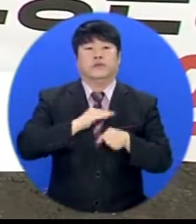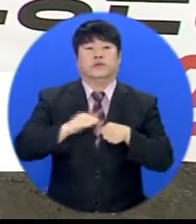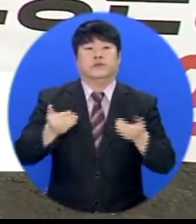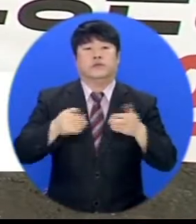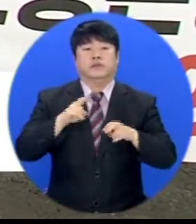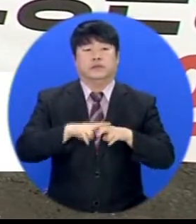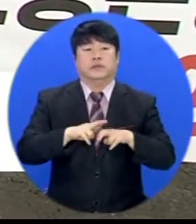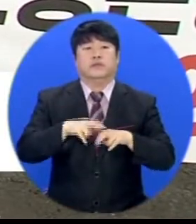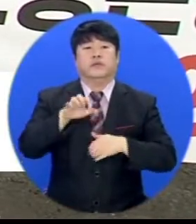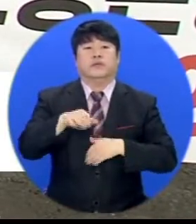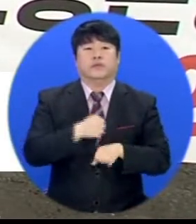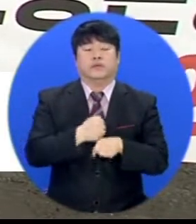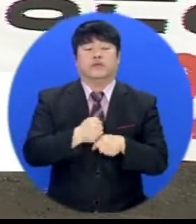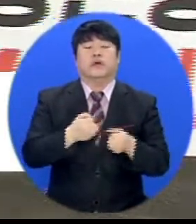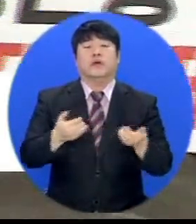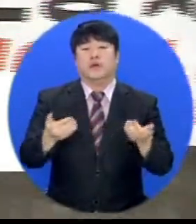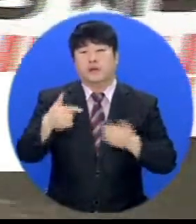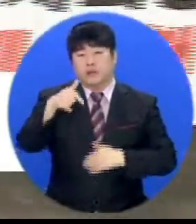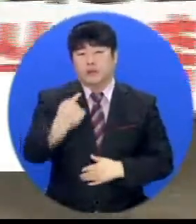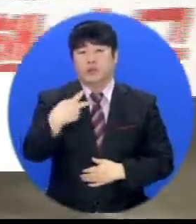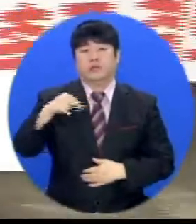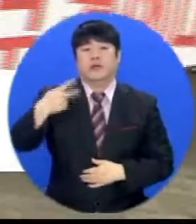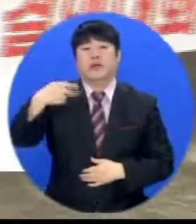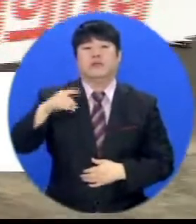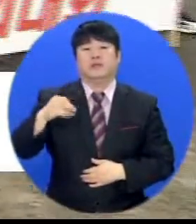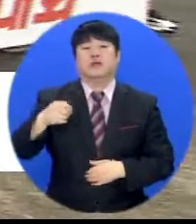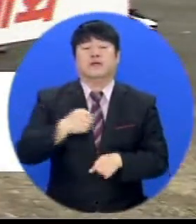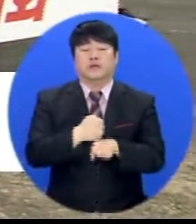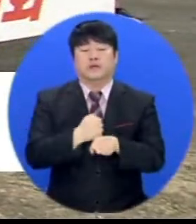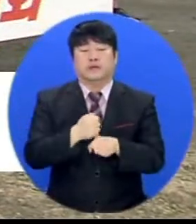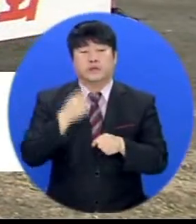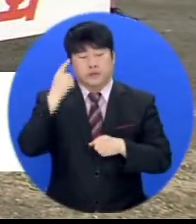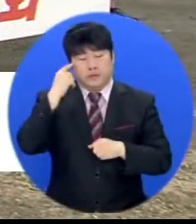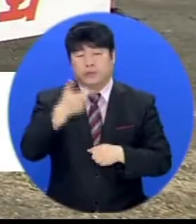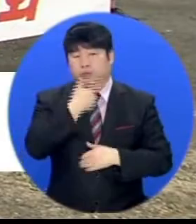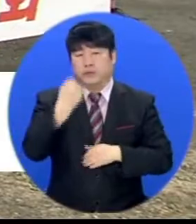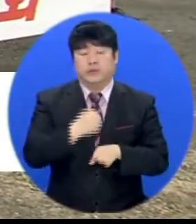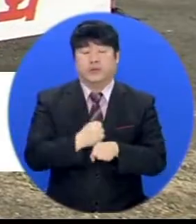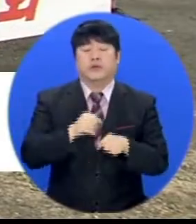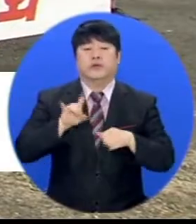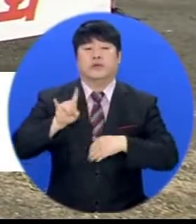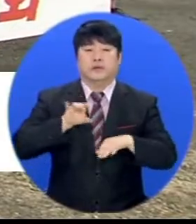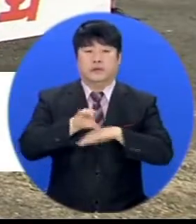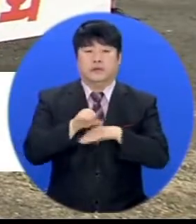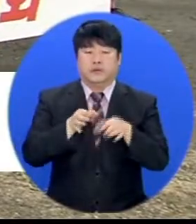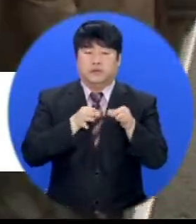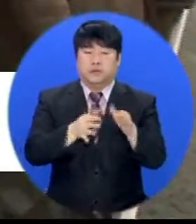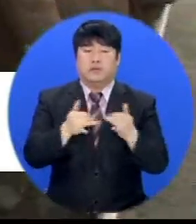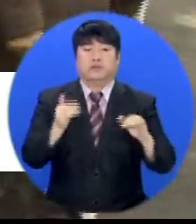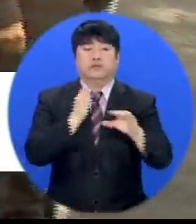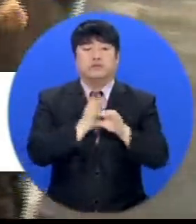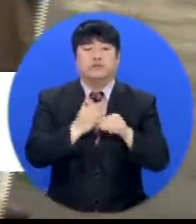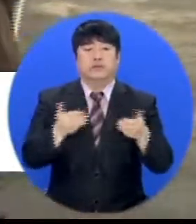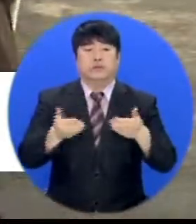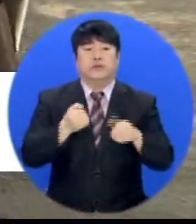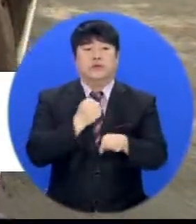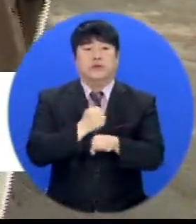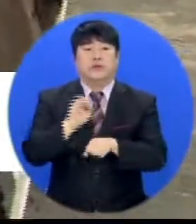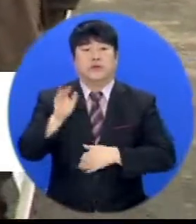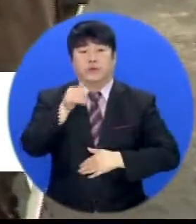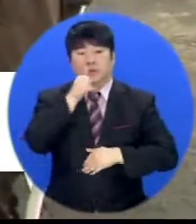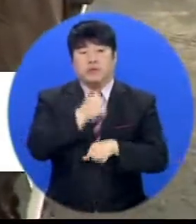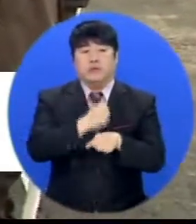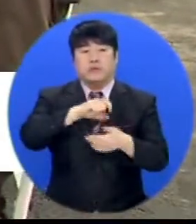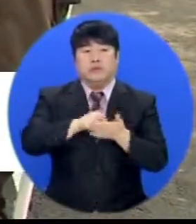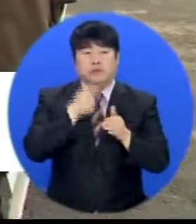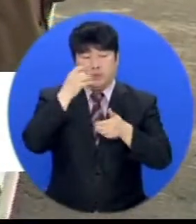일자리 사업에서 노사상생 정신이 부정되고 현대자동차 그룹 등 투자자 중심으로 사업이 굴러가고 있다며